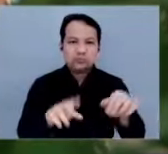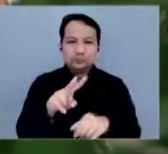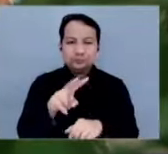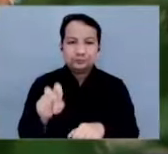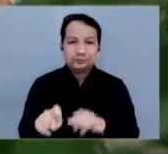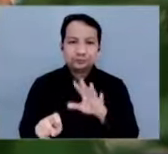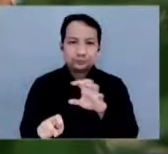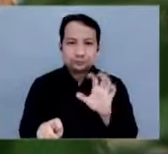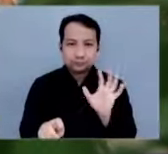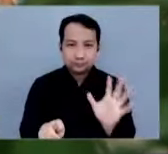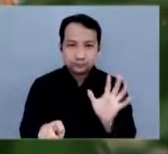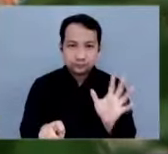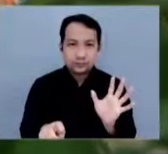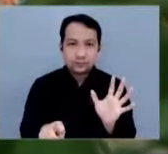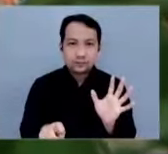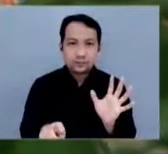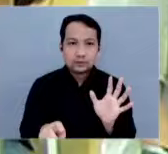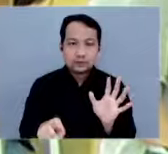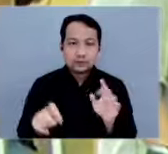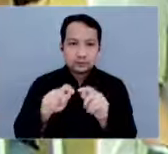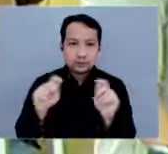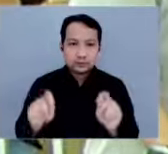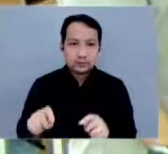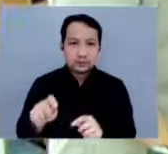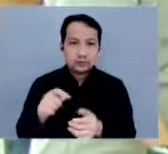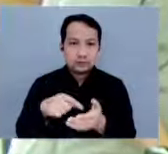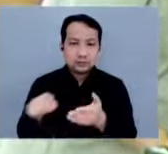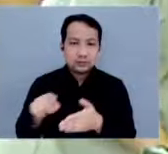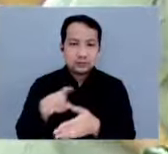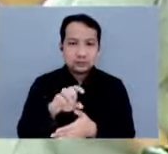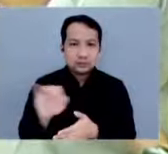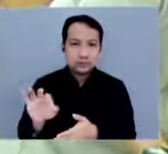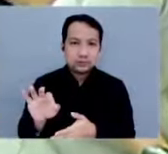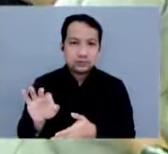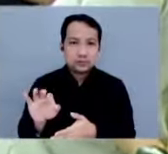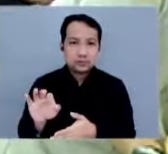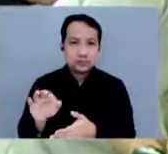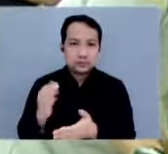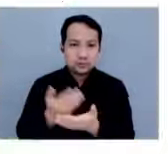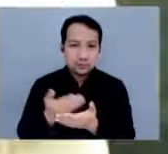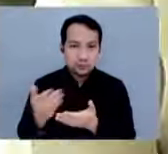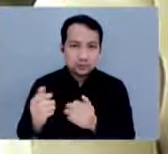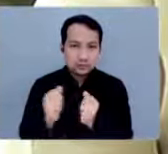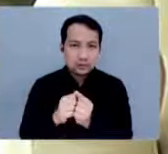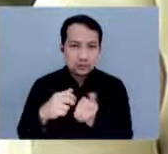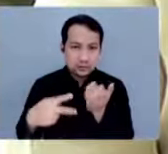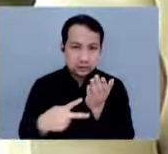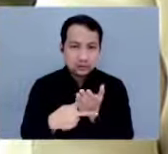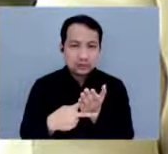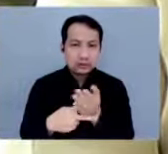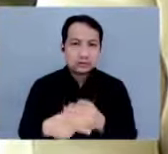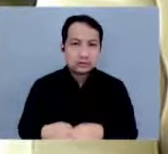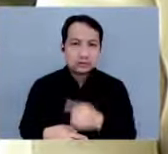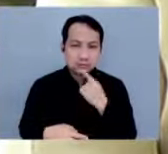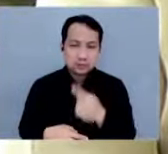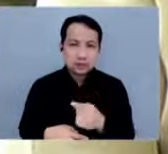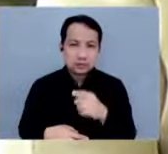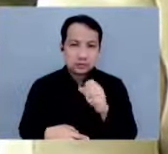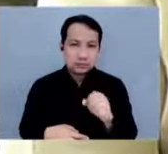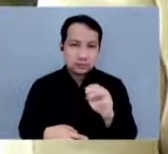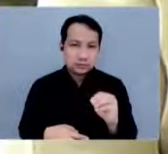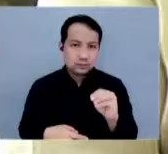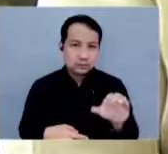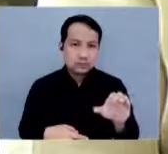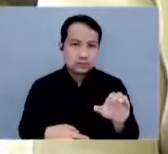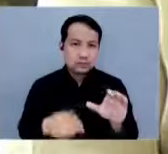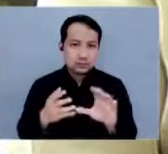hanggang 550 pesos ang terminal fee sa airport, nakasama na sa presyo ng biniling tiket sa eroplano. Ayon naman sa SMC, nakalinya na ang